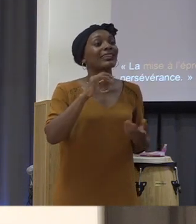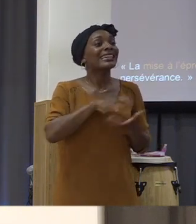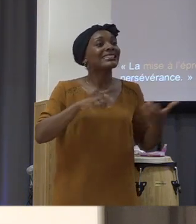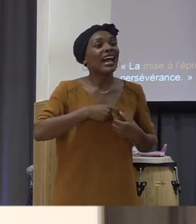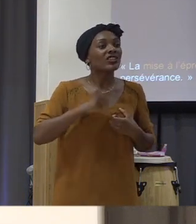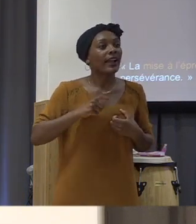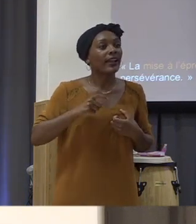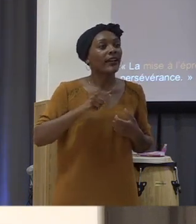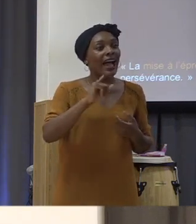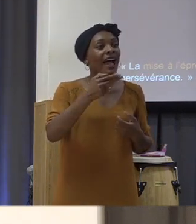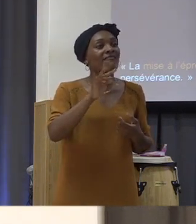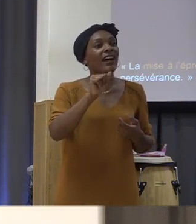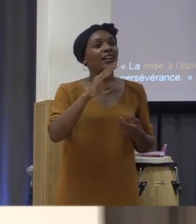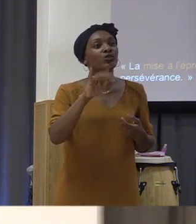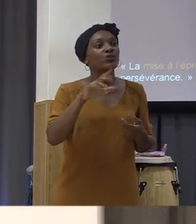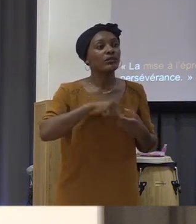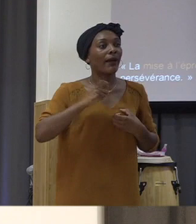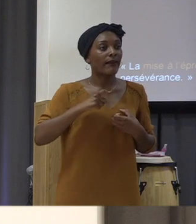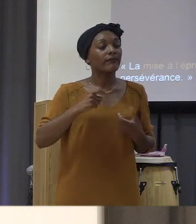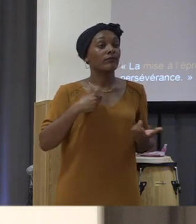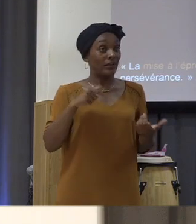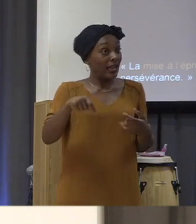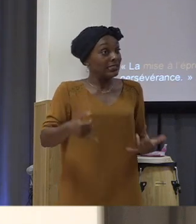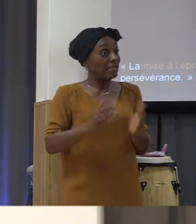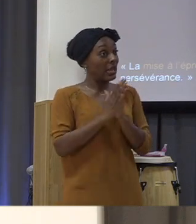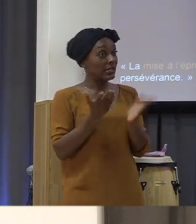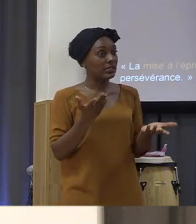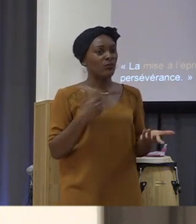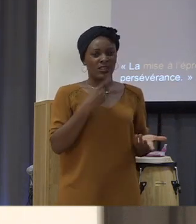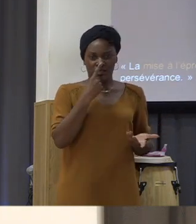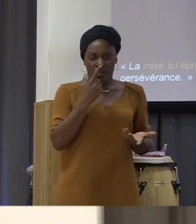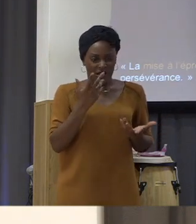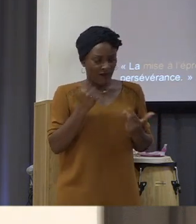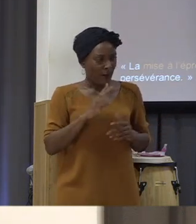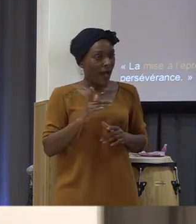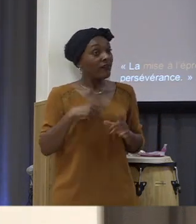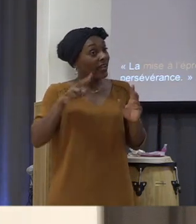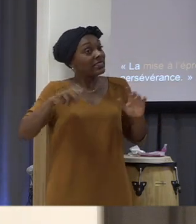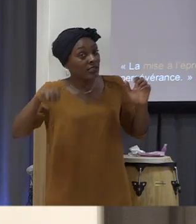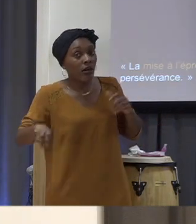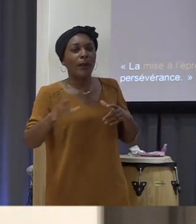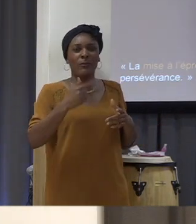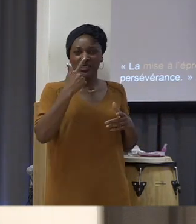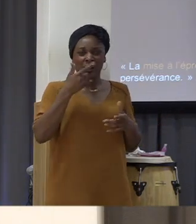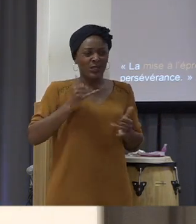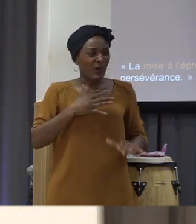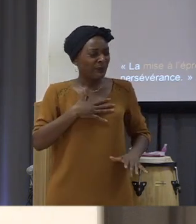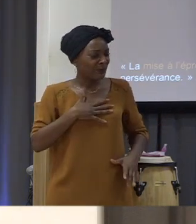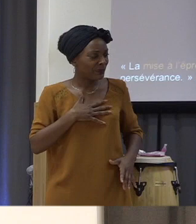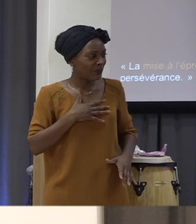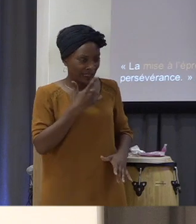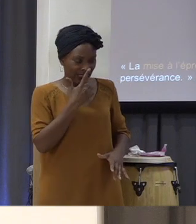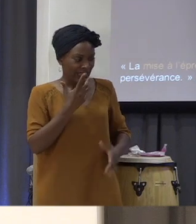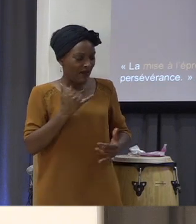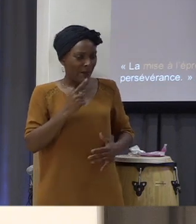l'église. Quelques minutes après, j'ai commencé à sentir que les choses n'allaient pas, qu'il y avait quelque chose qui tournait plus